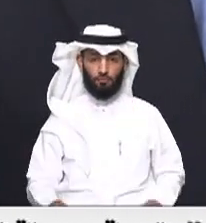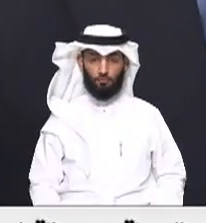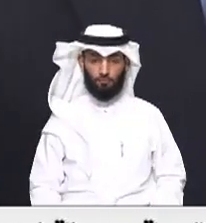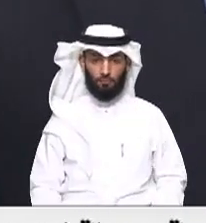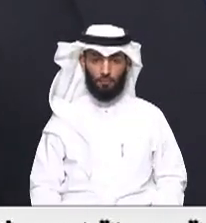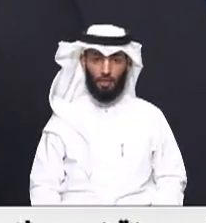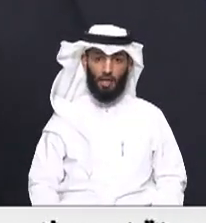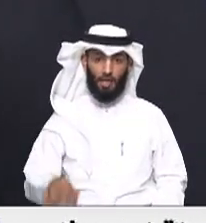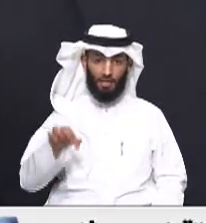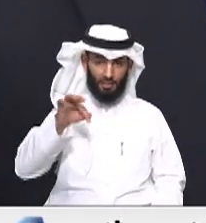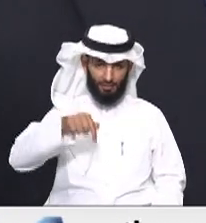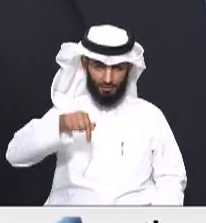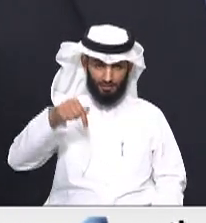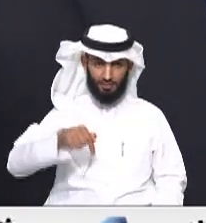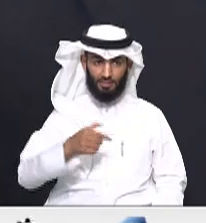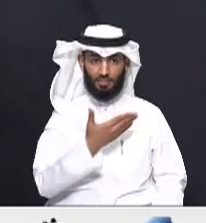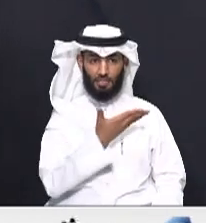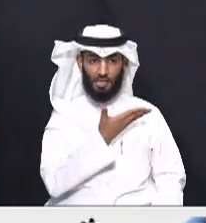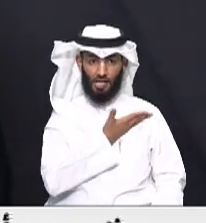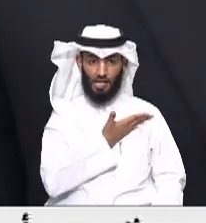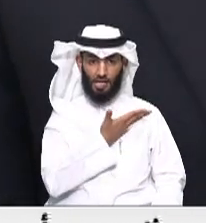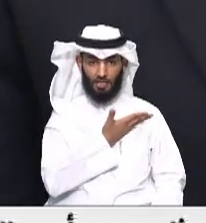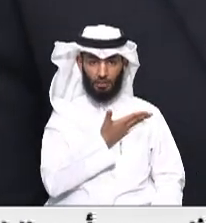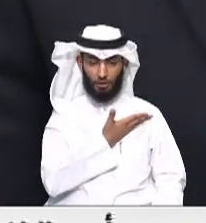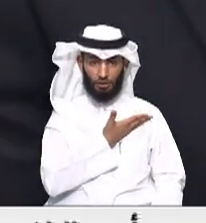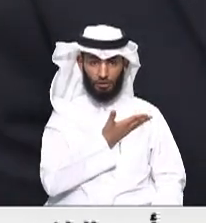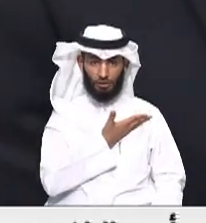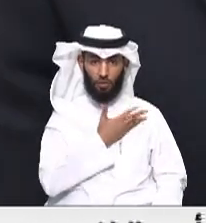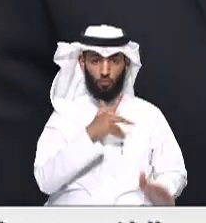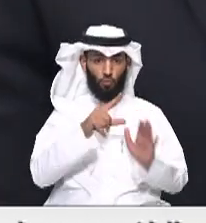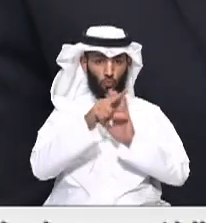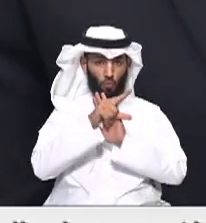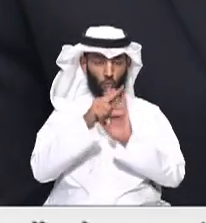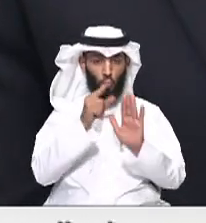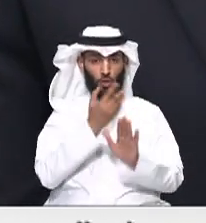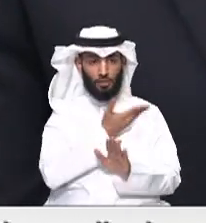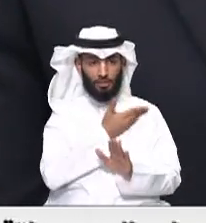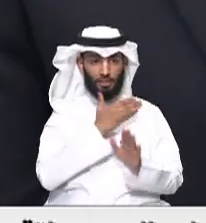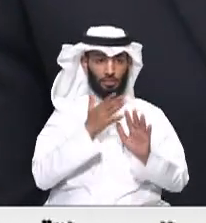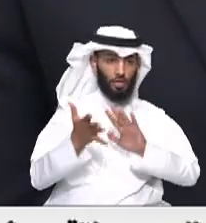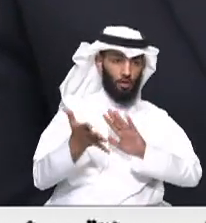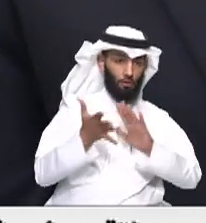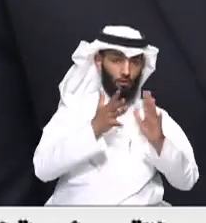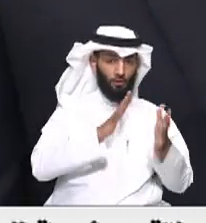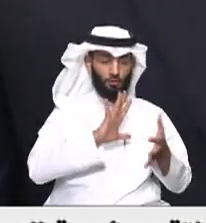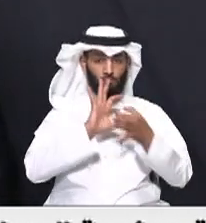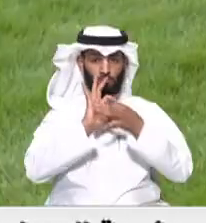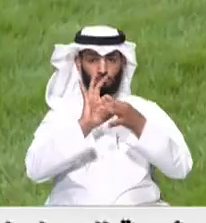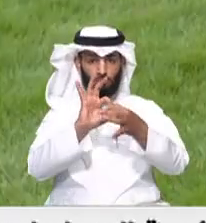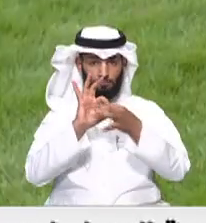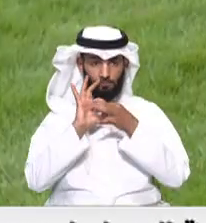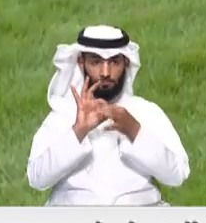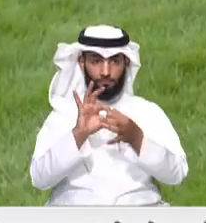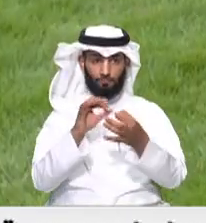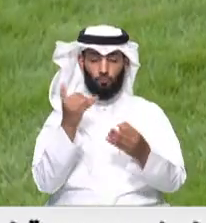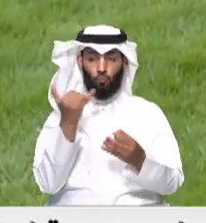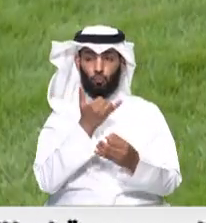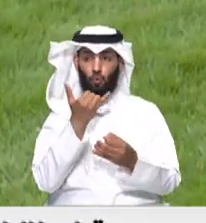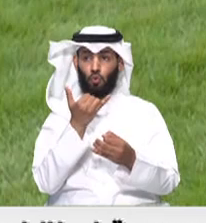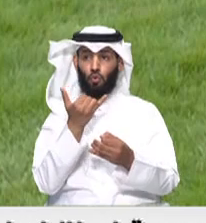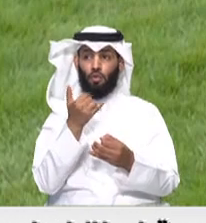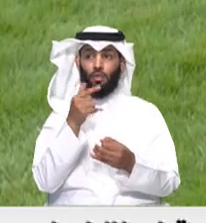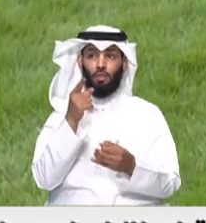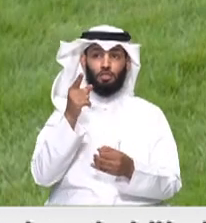فحضور غزة في هذه القمة وإقناع غزة للقادة الدوليين بعدم جدوى مجلس